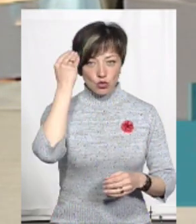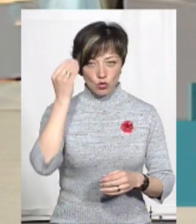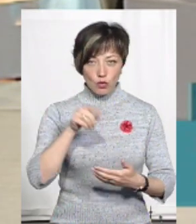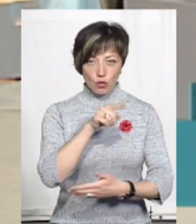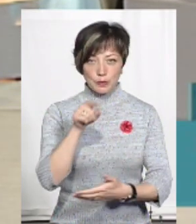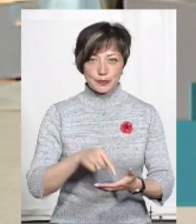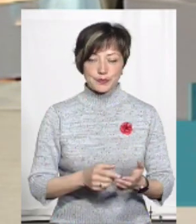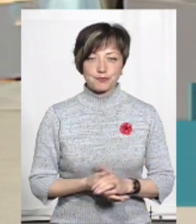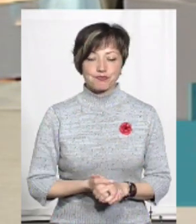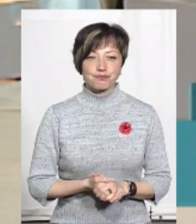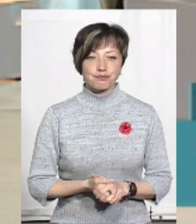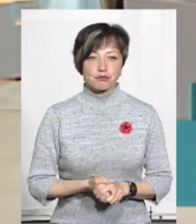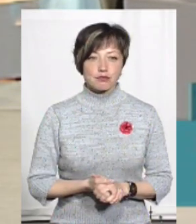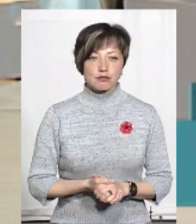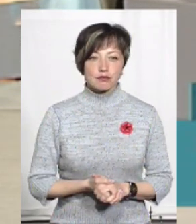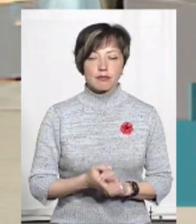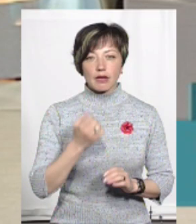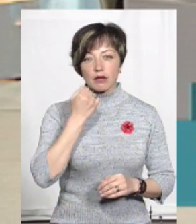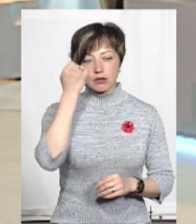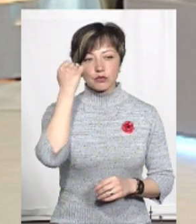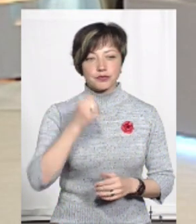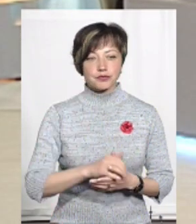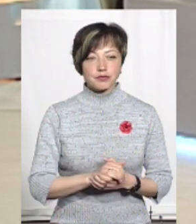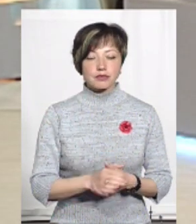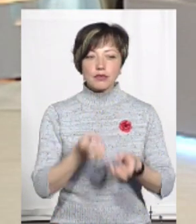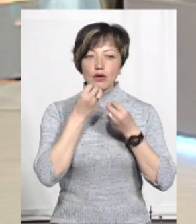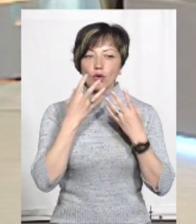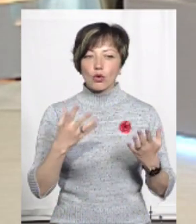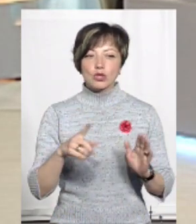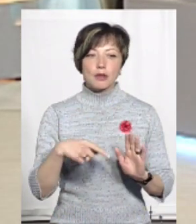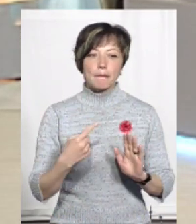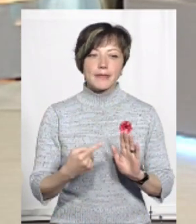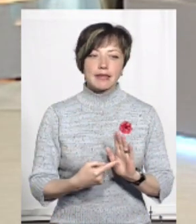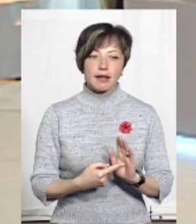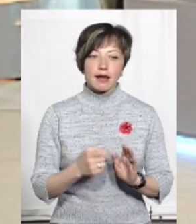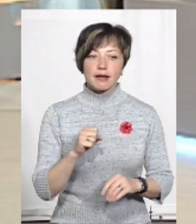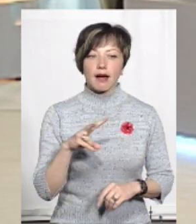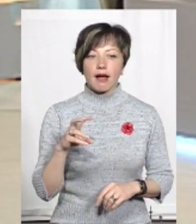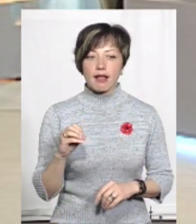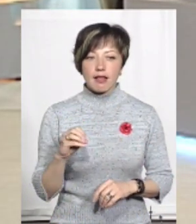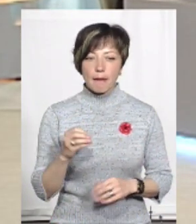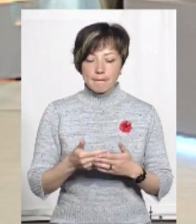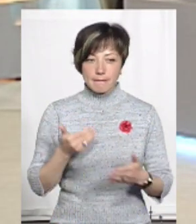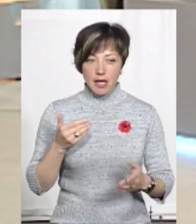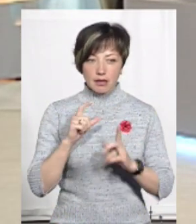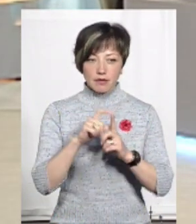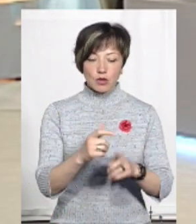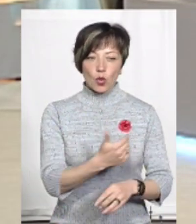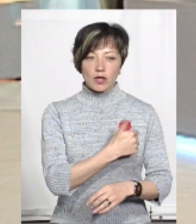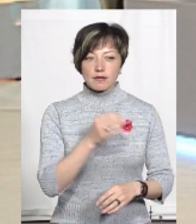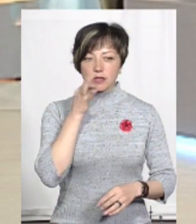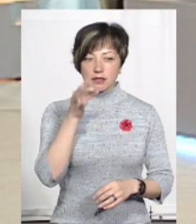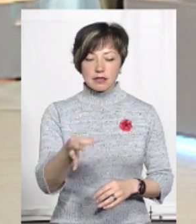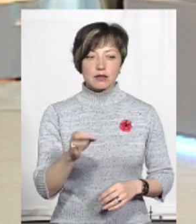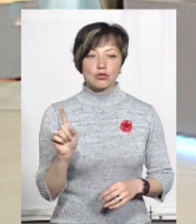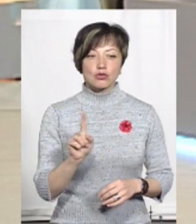будь ласка, пане Віталій? Дякую. Хороше питання. Але перш ніж я відповім на нього, я хотів би зазначити,